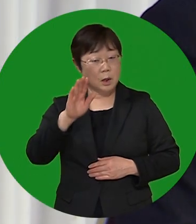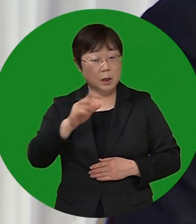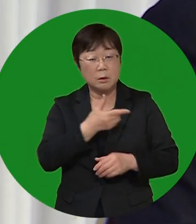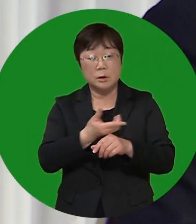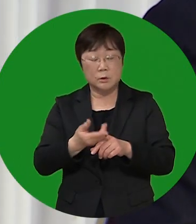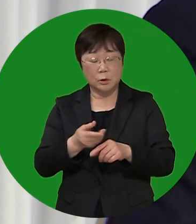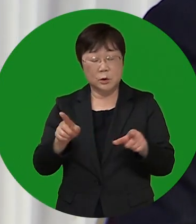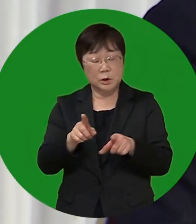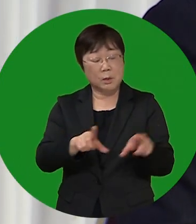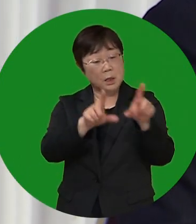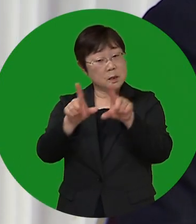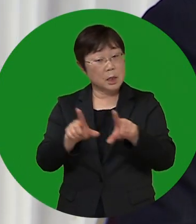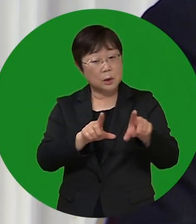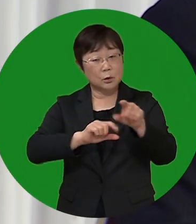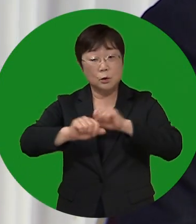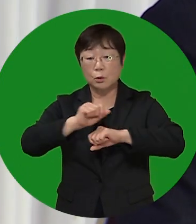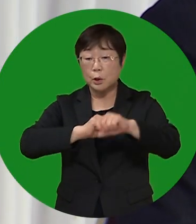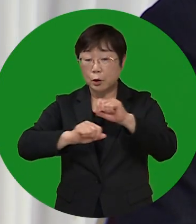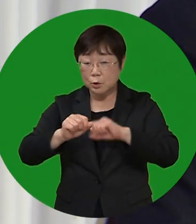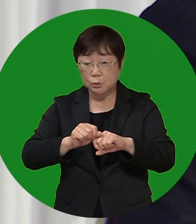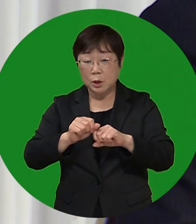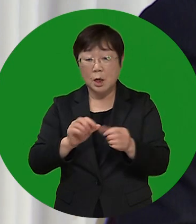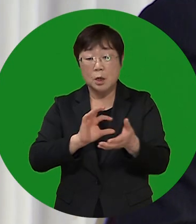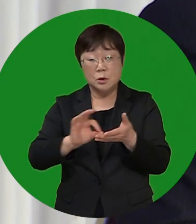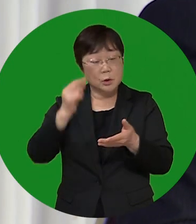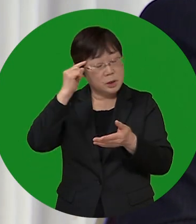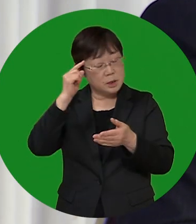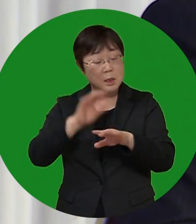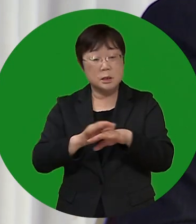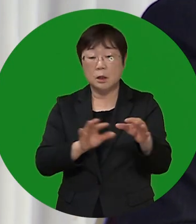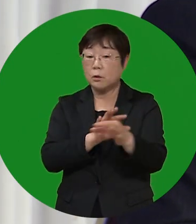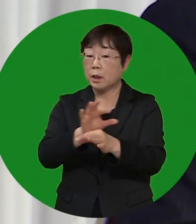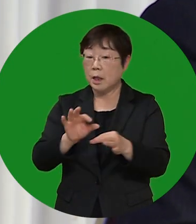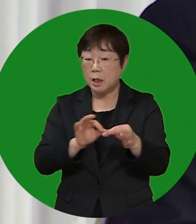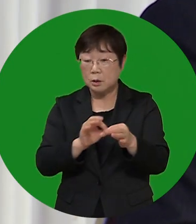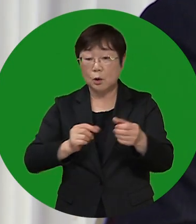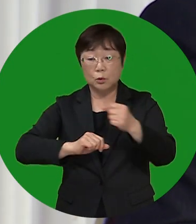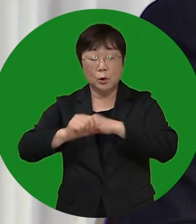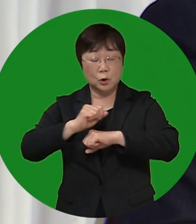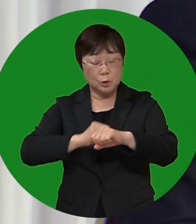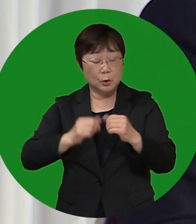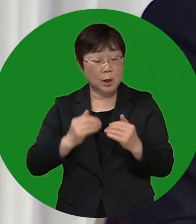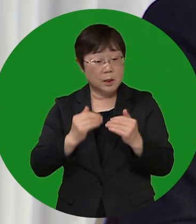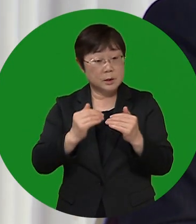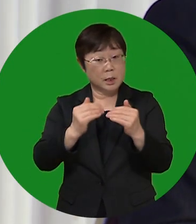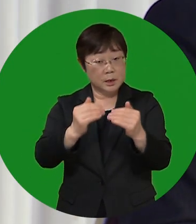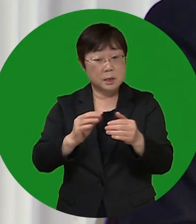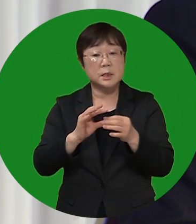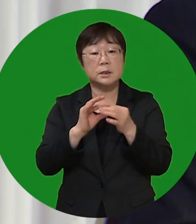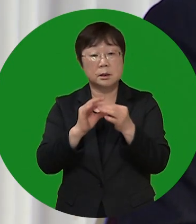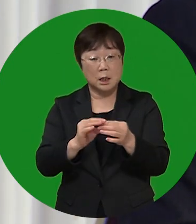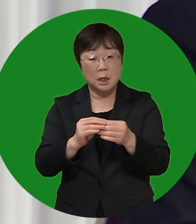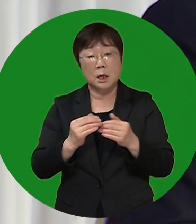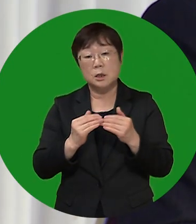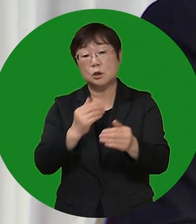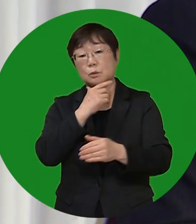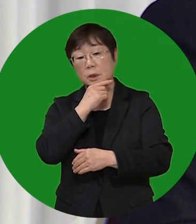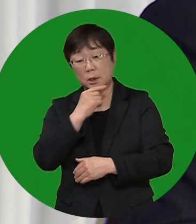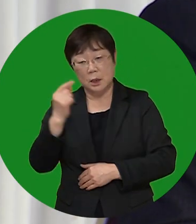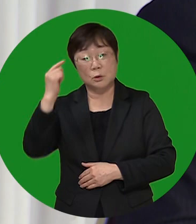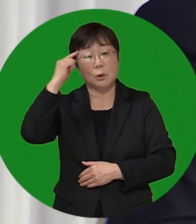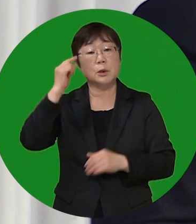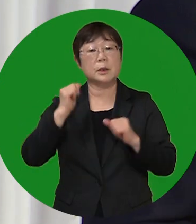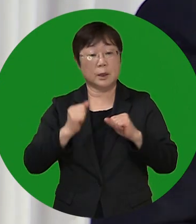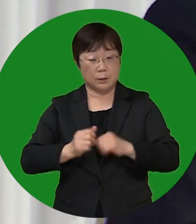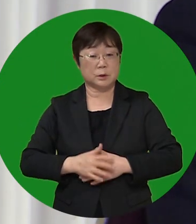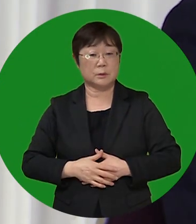もですねとくしま生協が取り組んでいるこの消費者志向型の取り組みをですね税収させながら進めていきたいというふうに